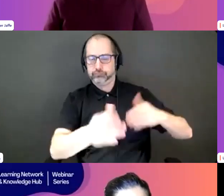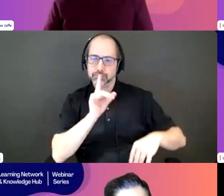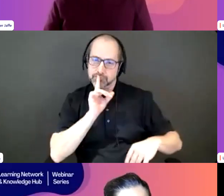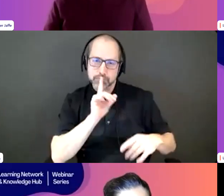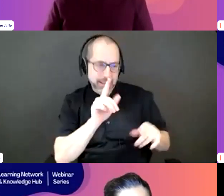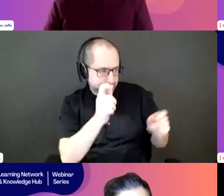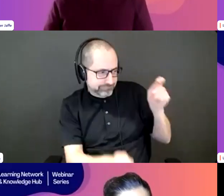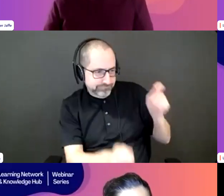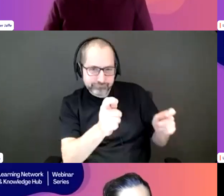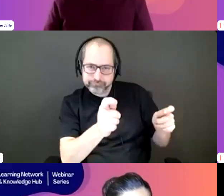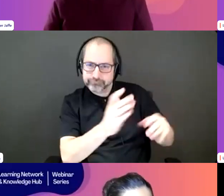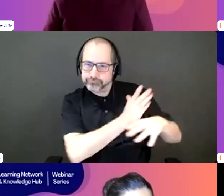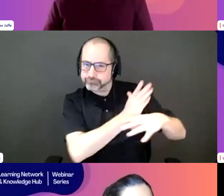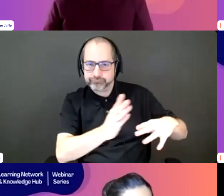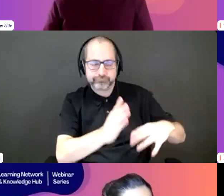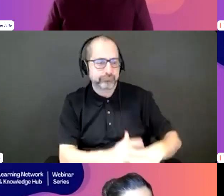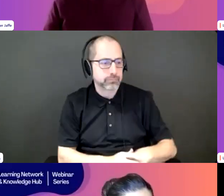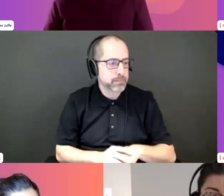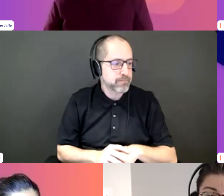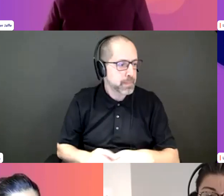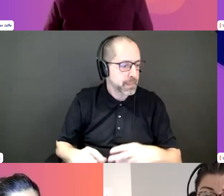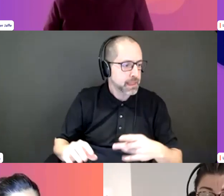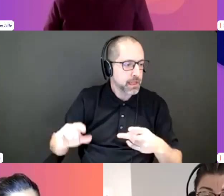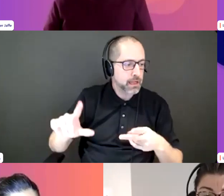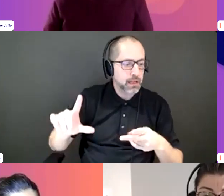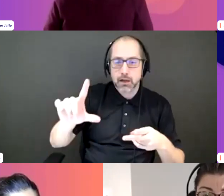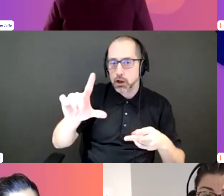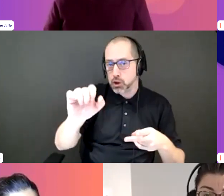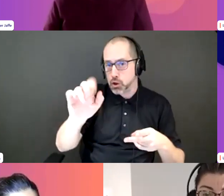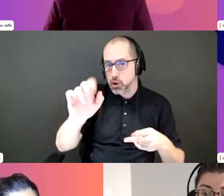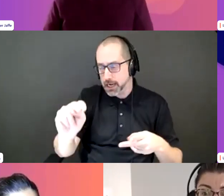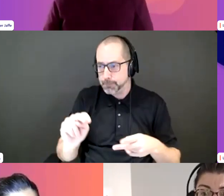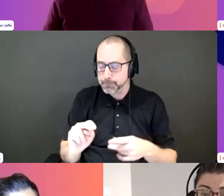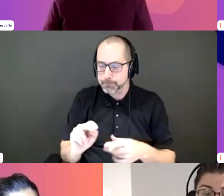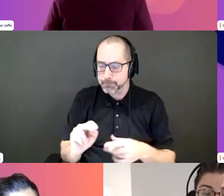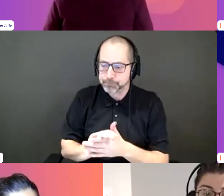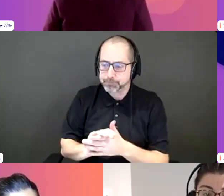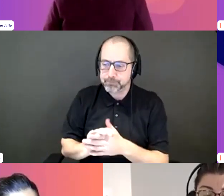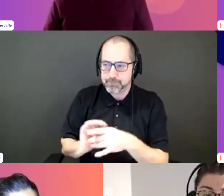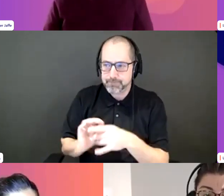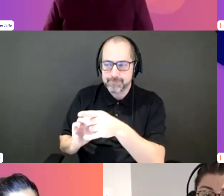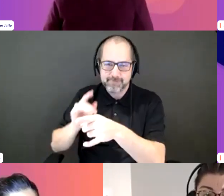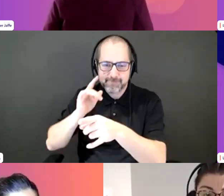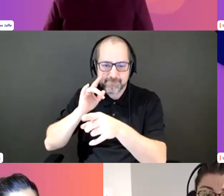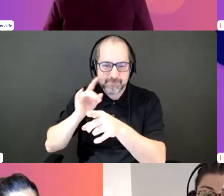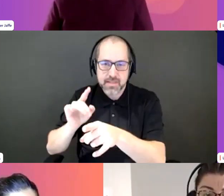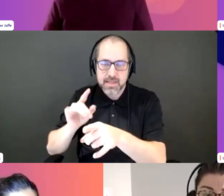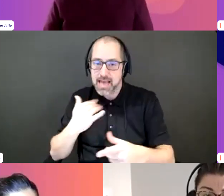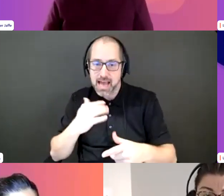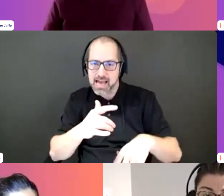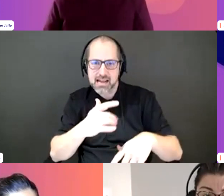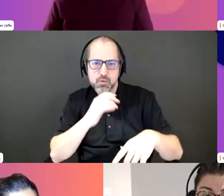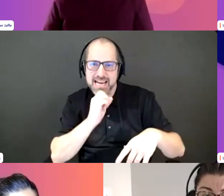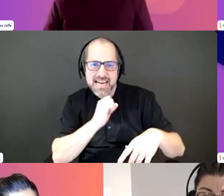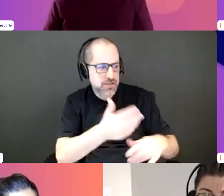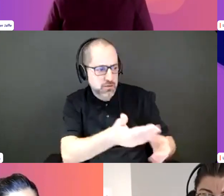pas besoin d'attendre jusqu'à l'âge de 12 ans bon pour faire écho à cela je crois que la